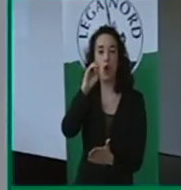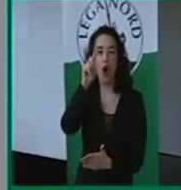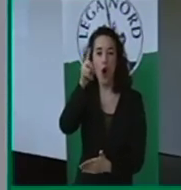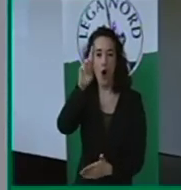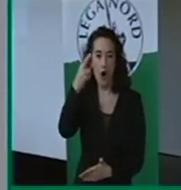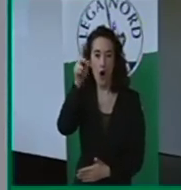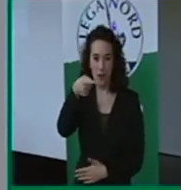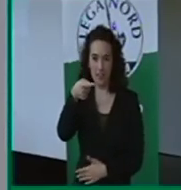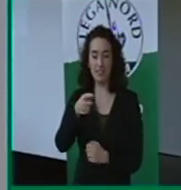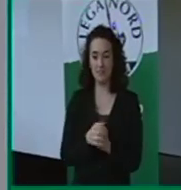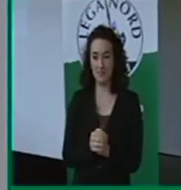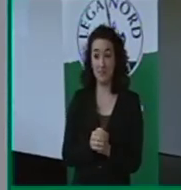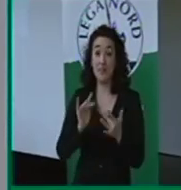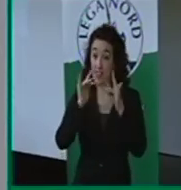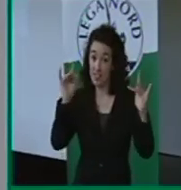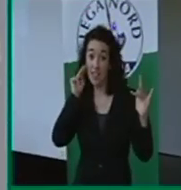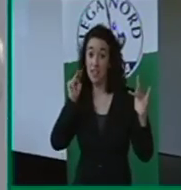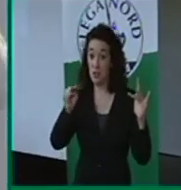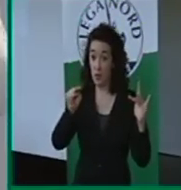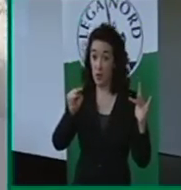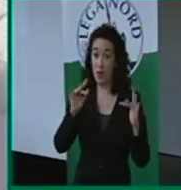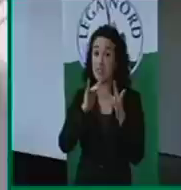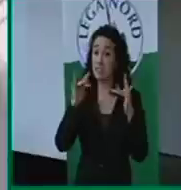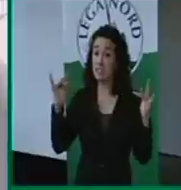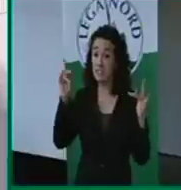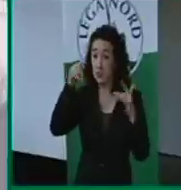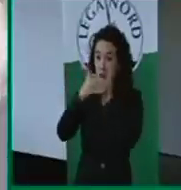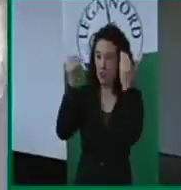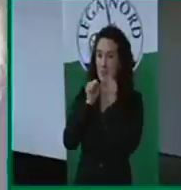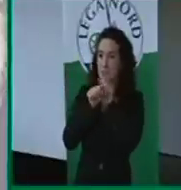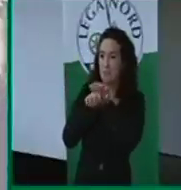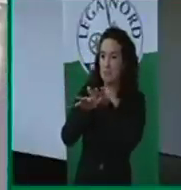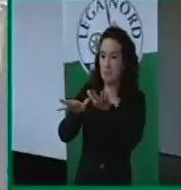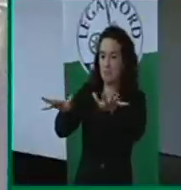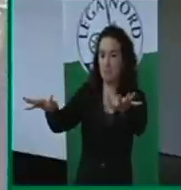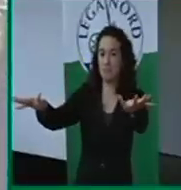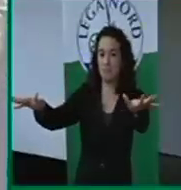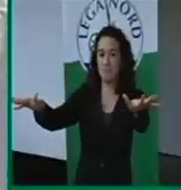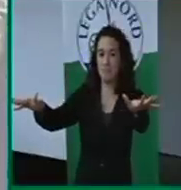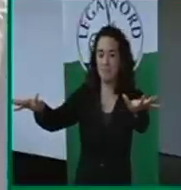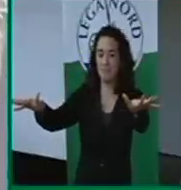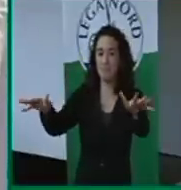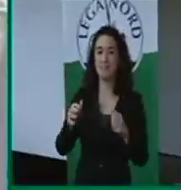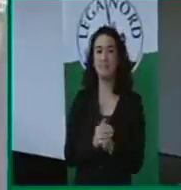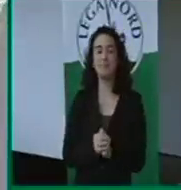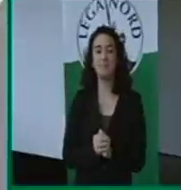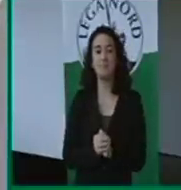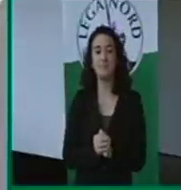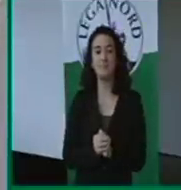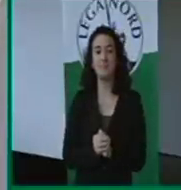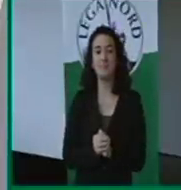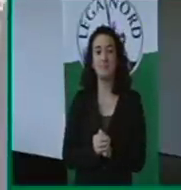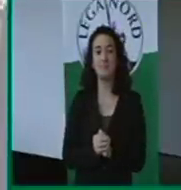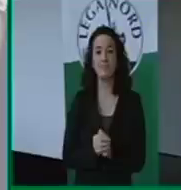euro.oro il sito da domani in ogni doove prendete a piene mani e il